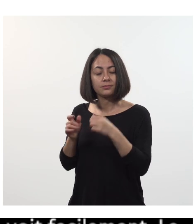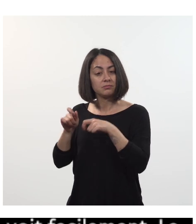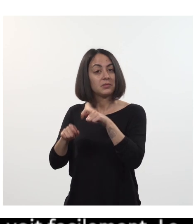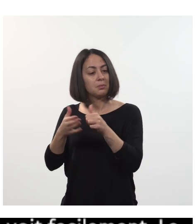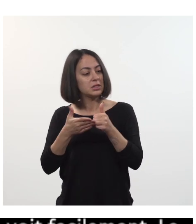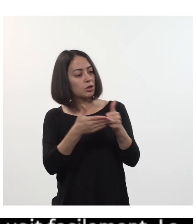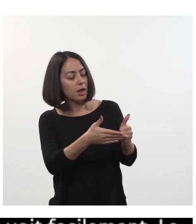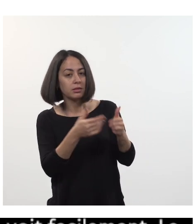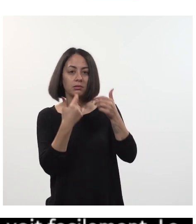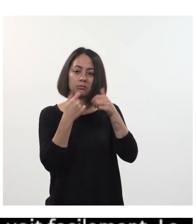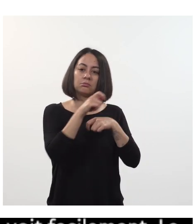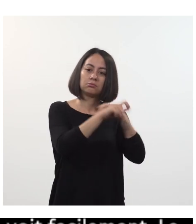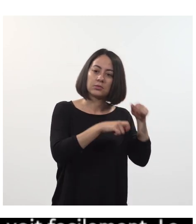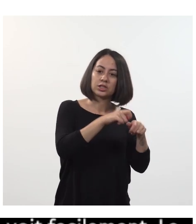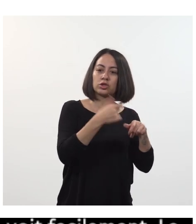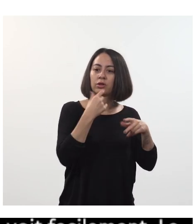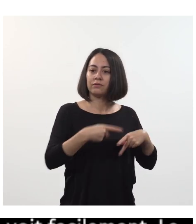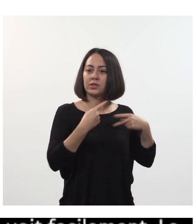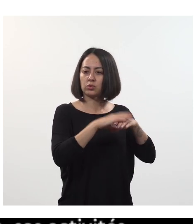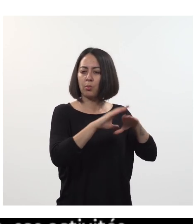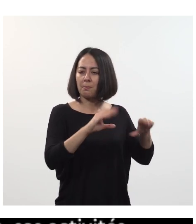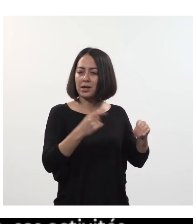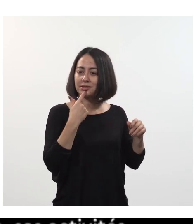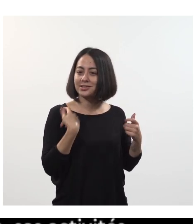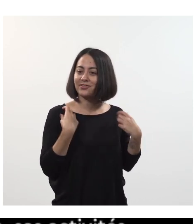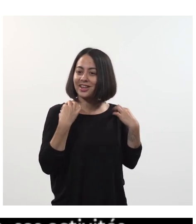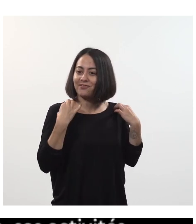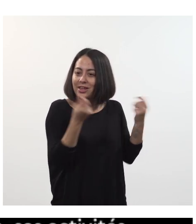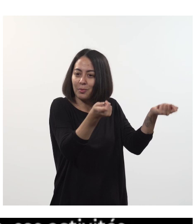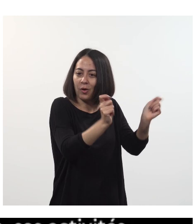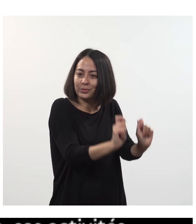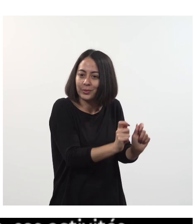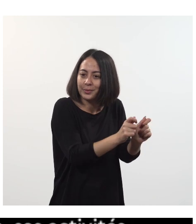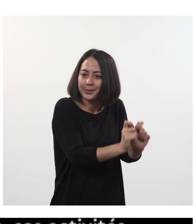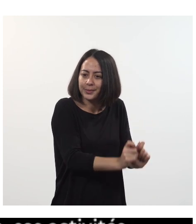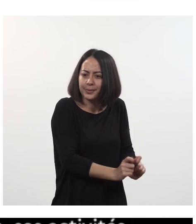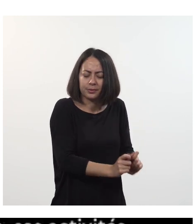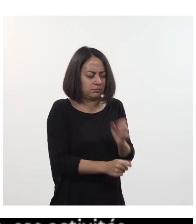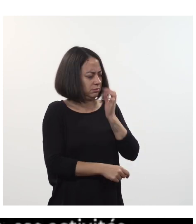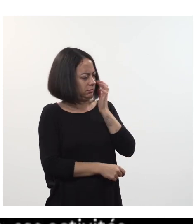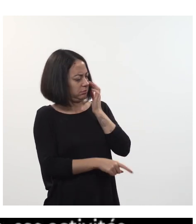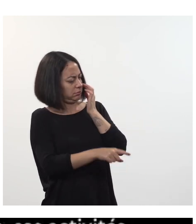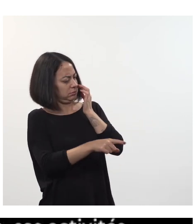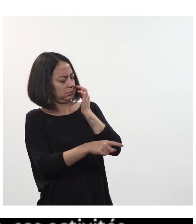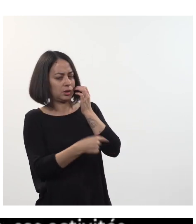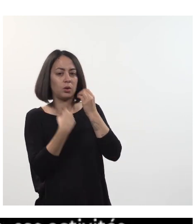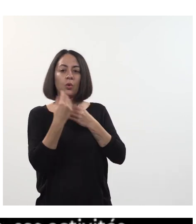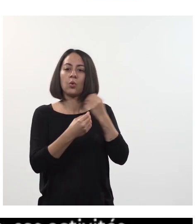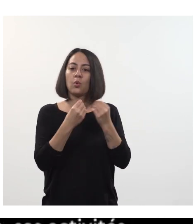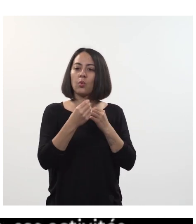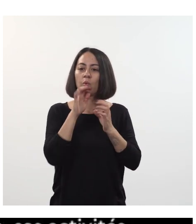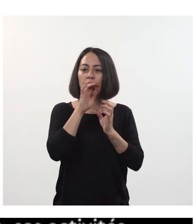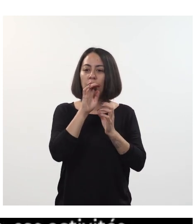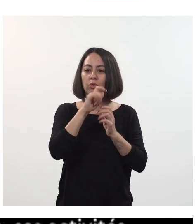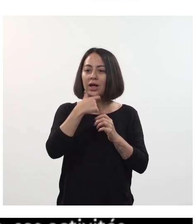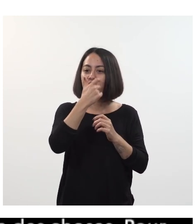patients, et qui les habillent, bah, des fois, on peut remarquer que les vêtements, l'appareillage, par exemple l'appareillage dentaire, hein, ça